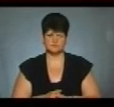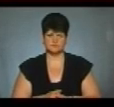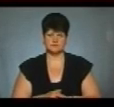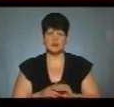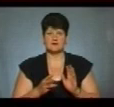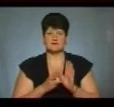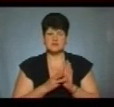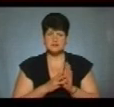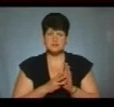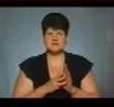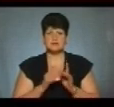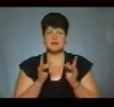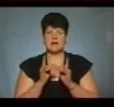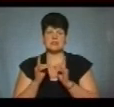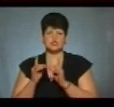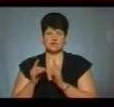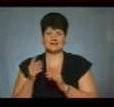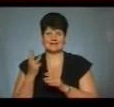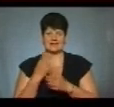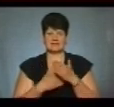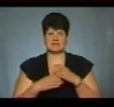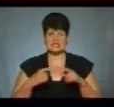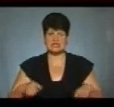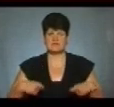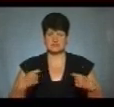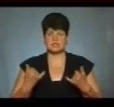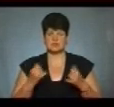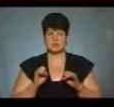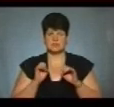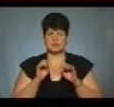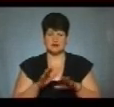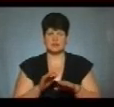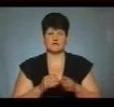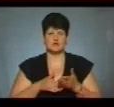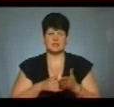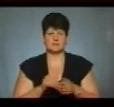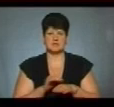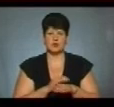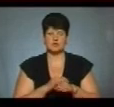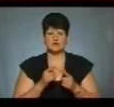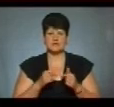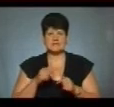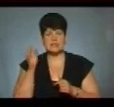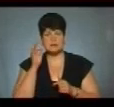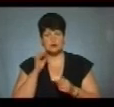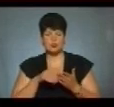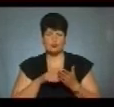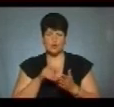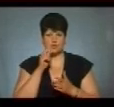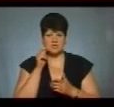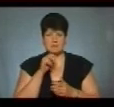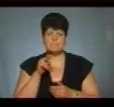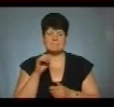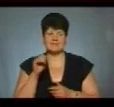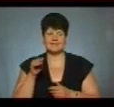Вісім функціональних ліжок і три інвалідні візки сьогодні передали волонтери благодійної організації Німеччини «Допомога Україні» в